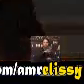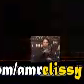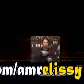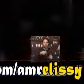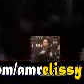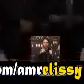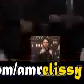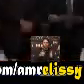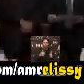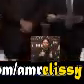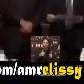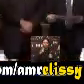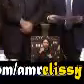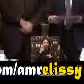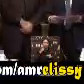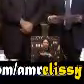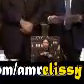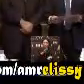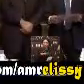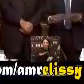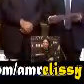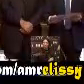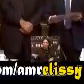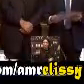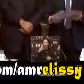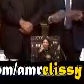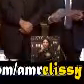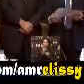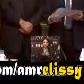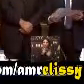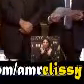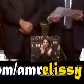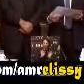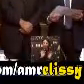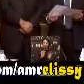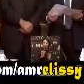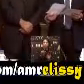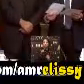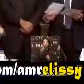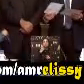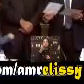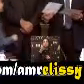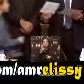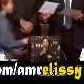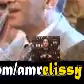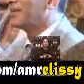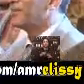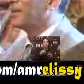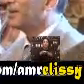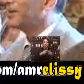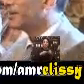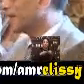كريمة بهدف حماية الأطفال وتوفير